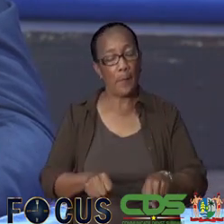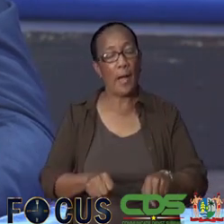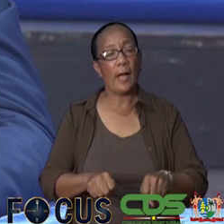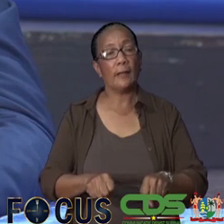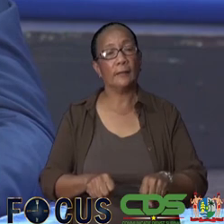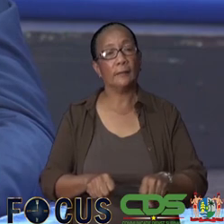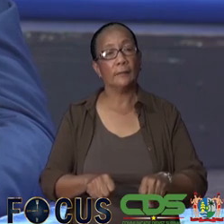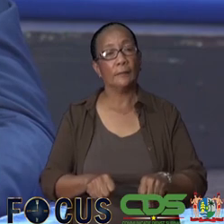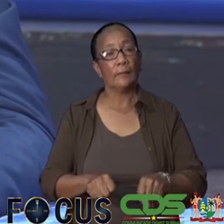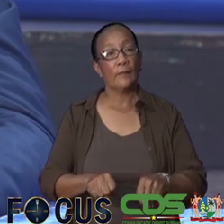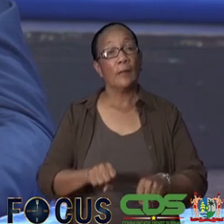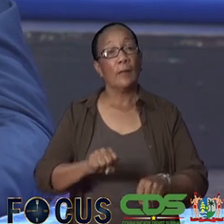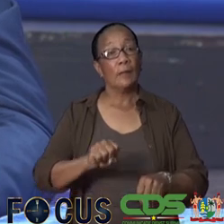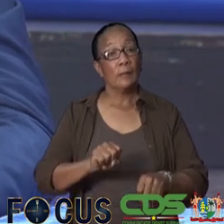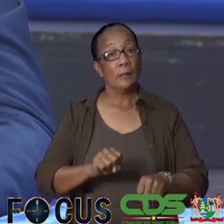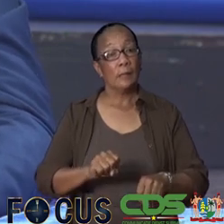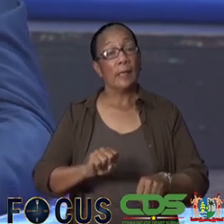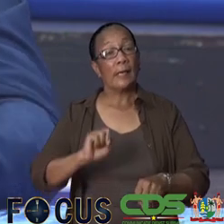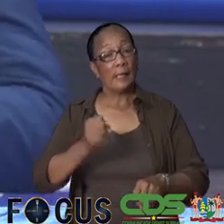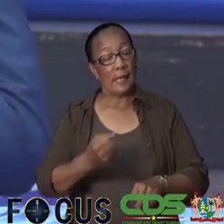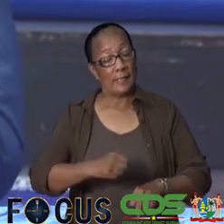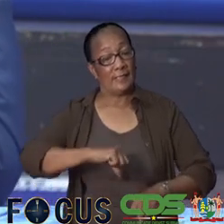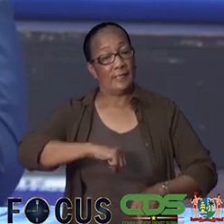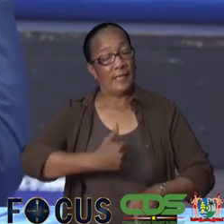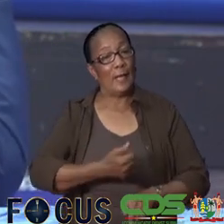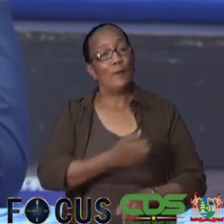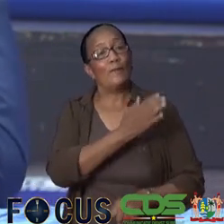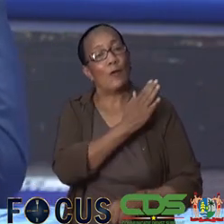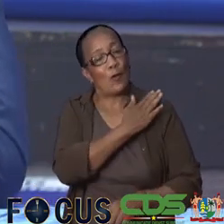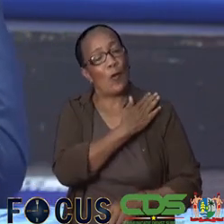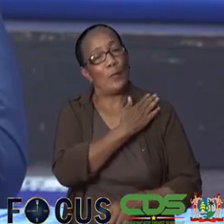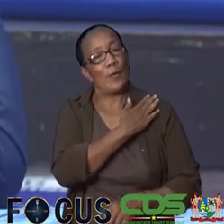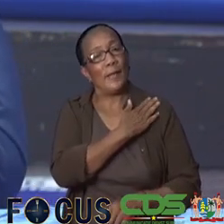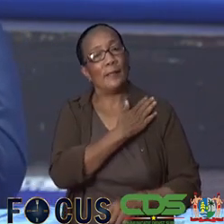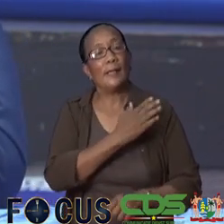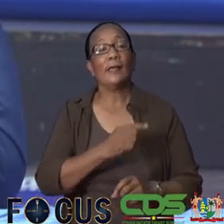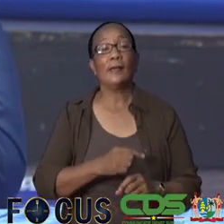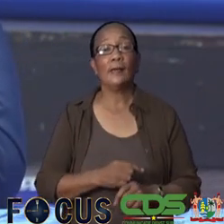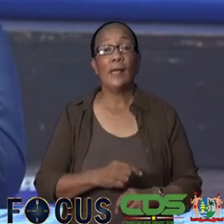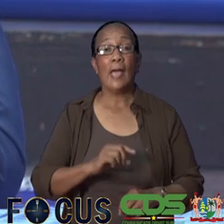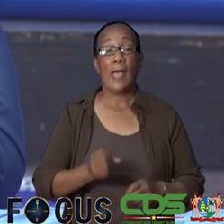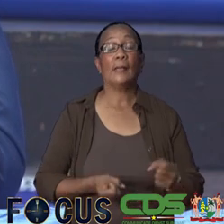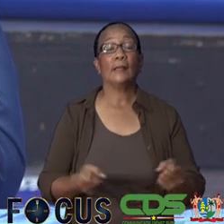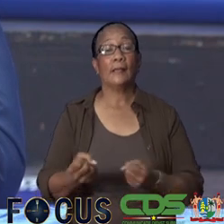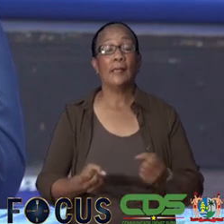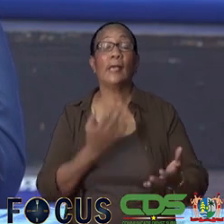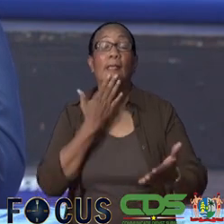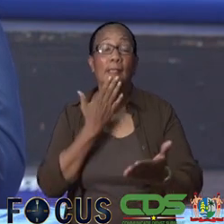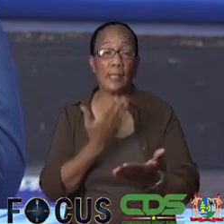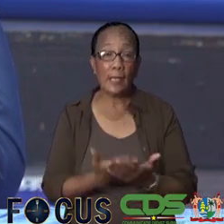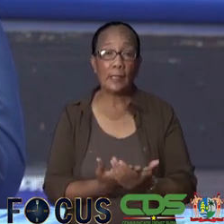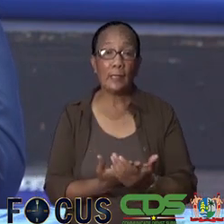mag uzelf complimenteren en de regering wilt u dankzeggen